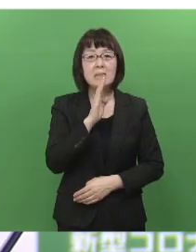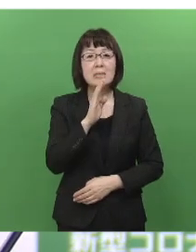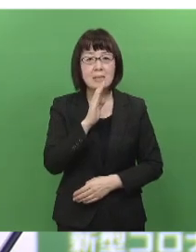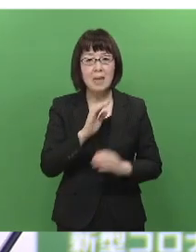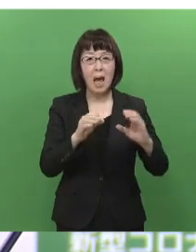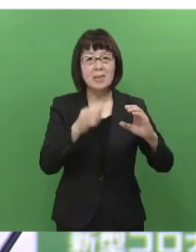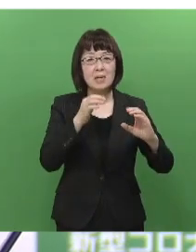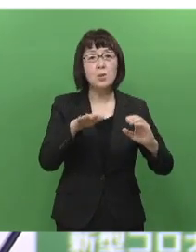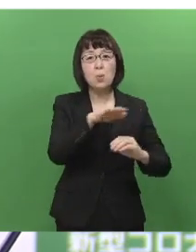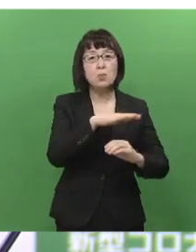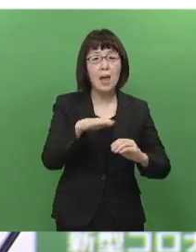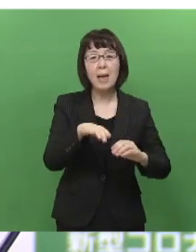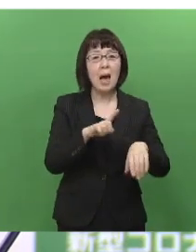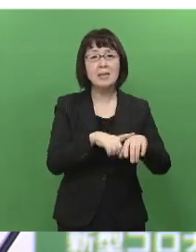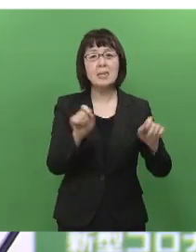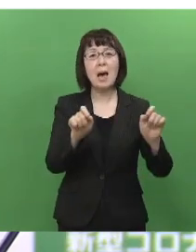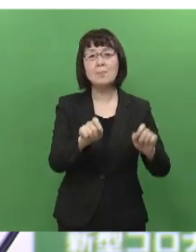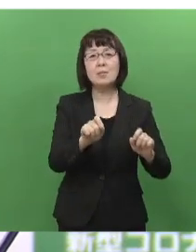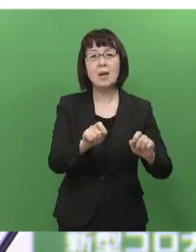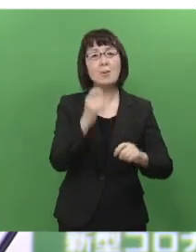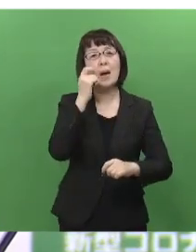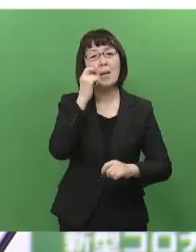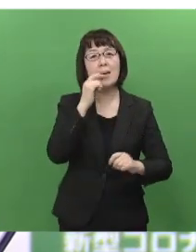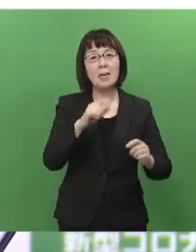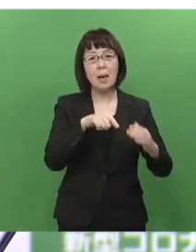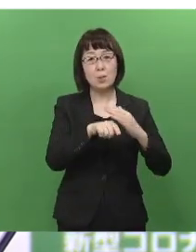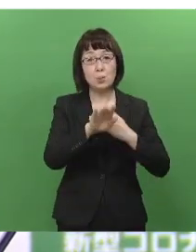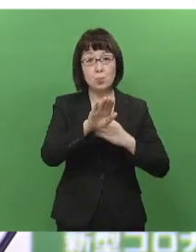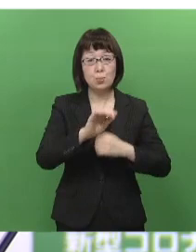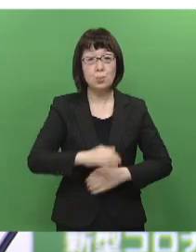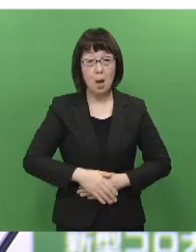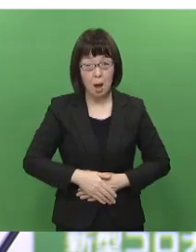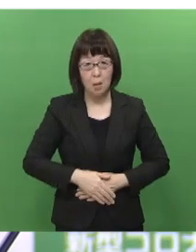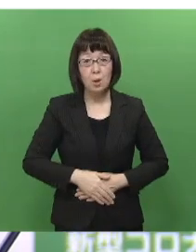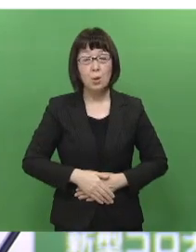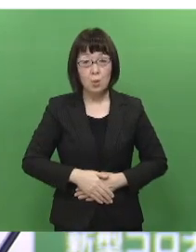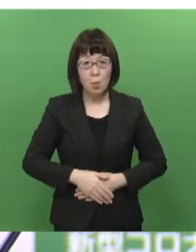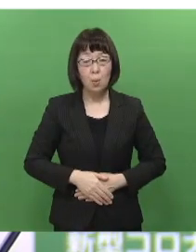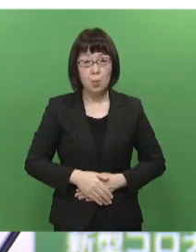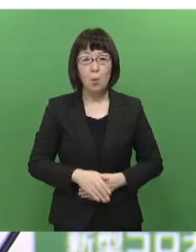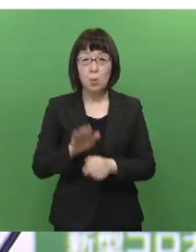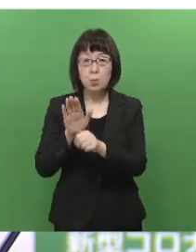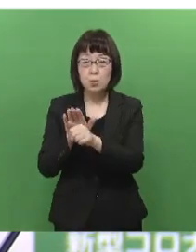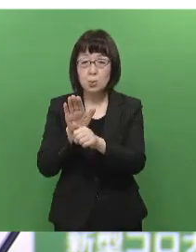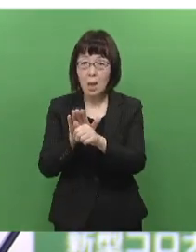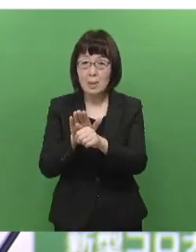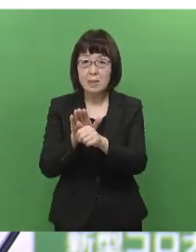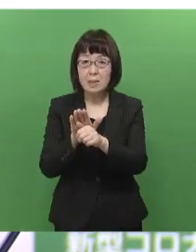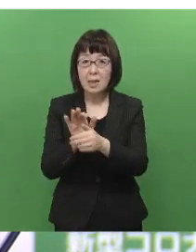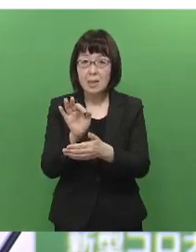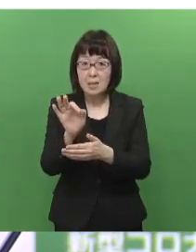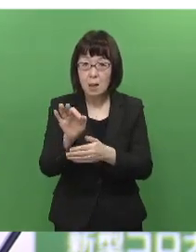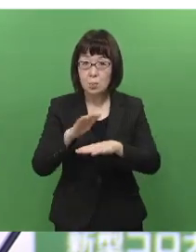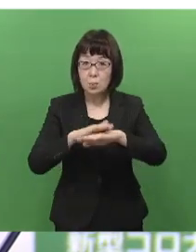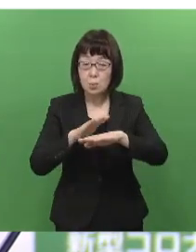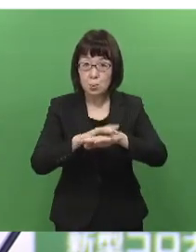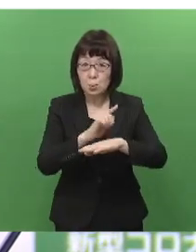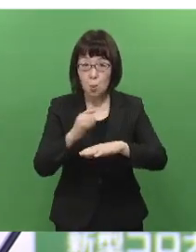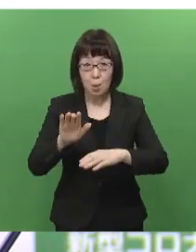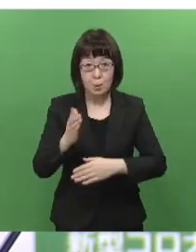。こうした納品業者への財政支援とか救済策というのは、今後お考えになる方向はあるのかどう